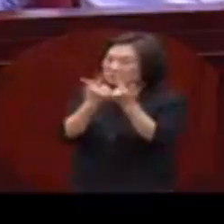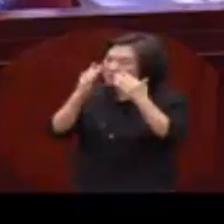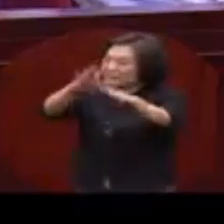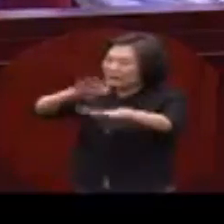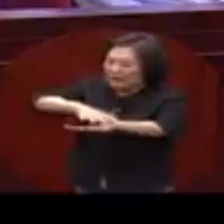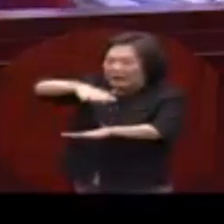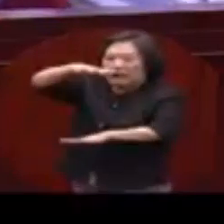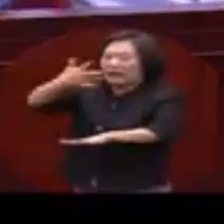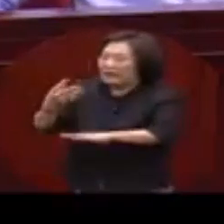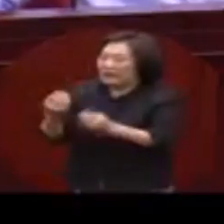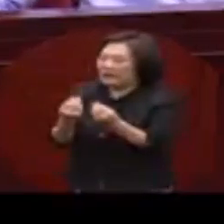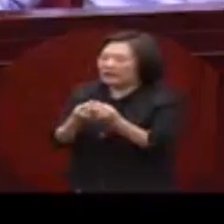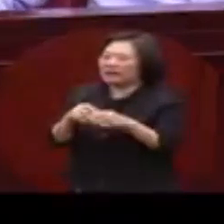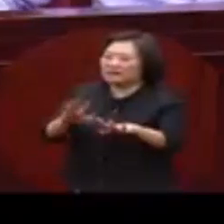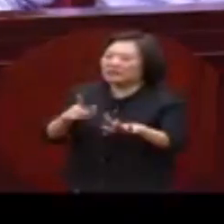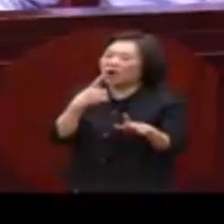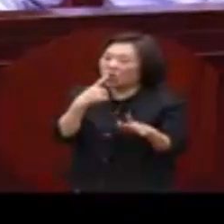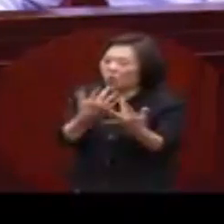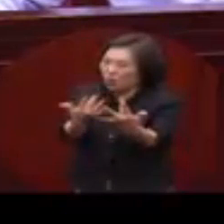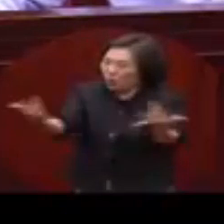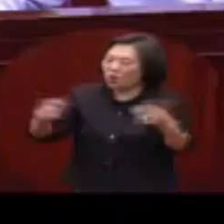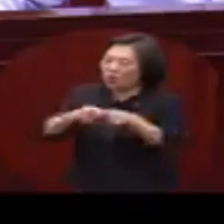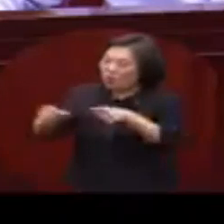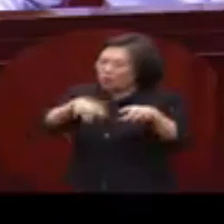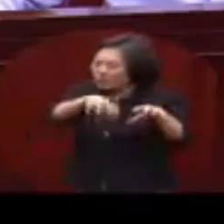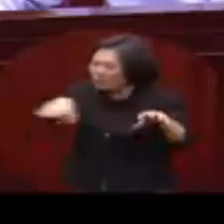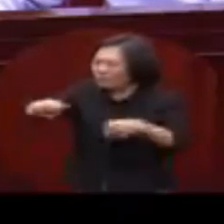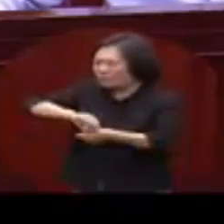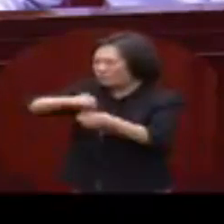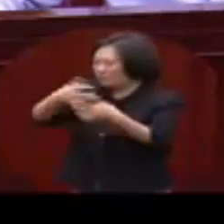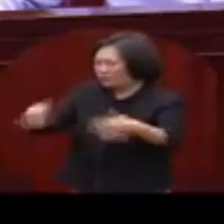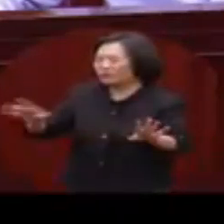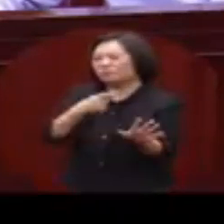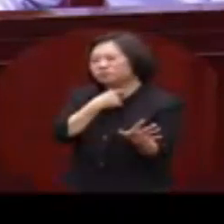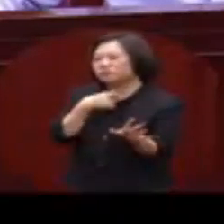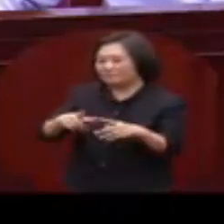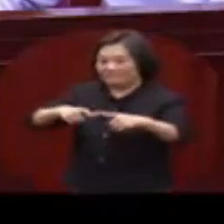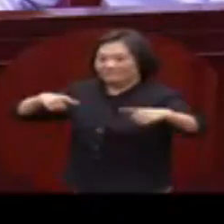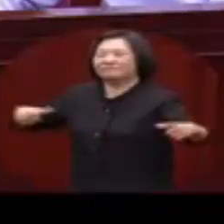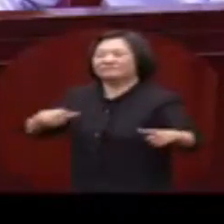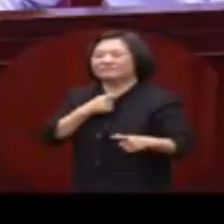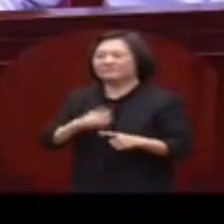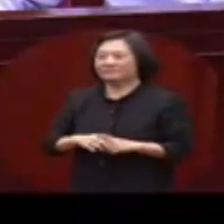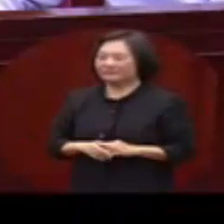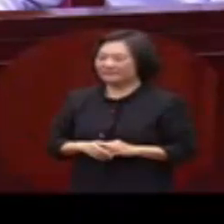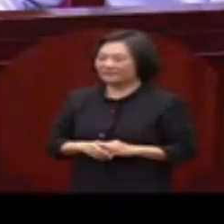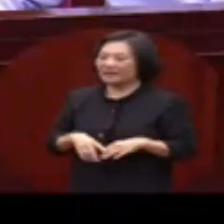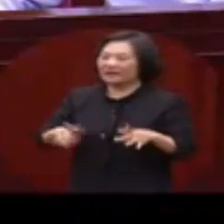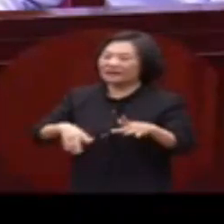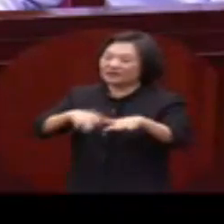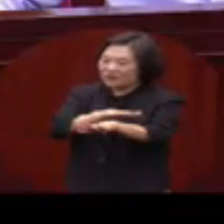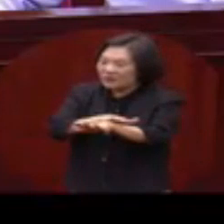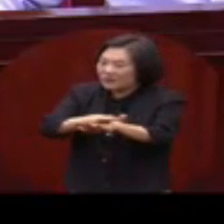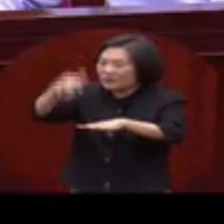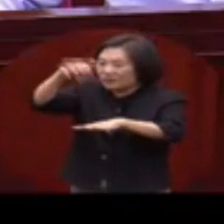起。所以包括这个绿地面积，我们大概今年预计还要增加9.4万平方米的这种绿地，然后透水铺面也